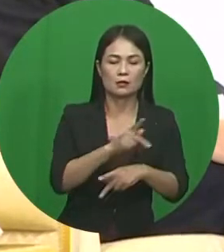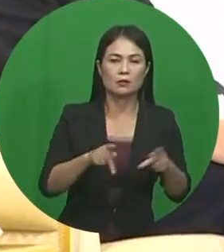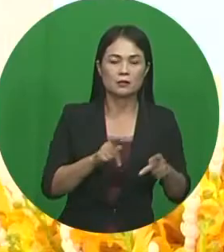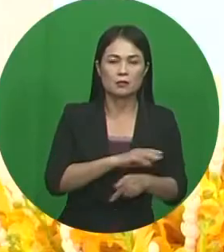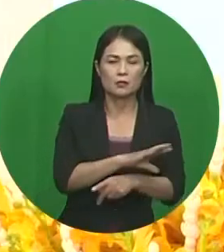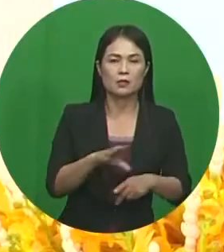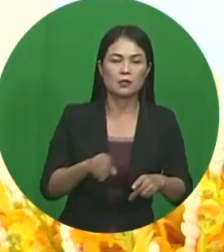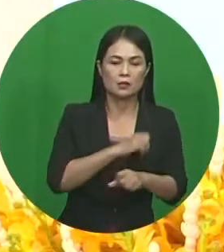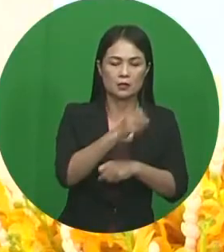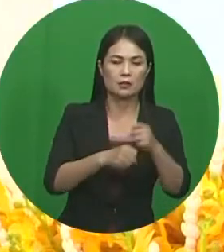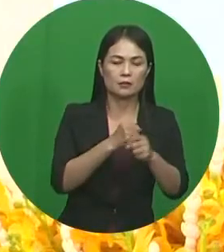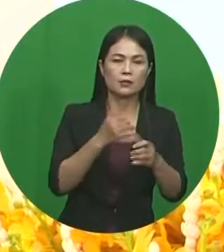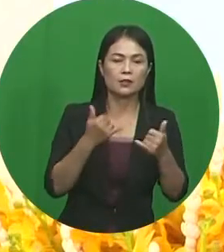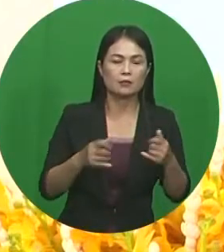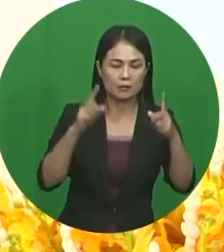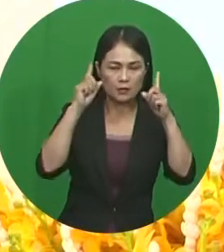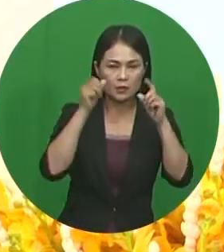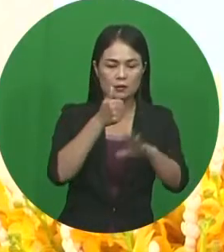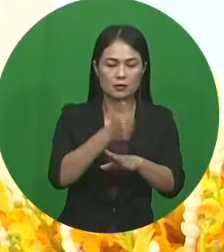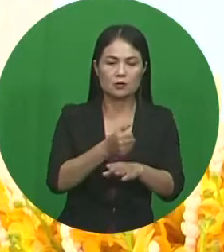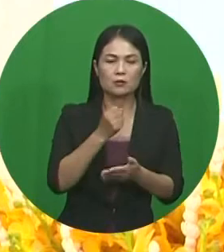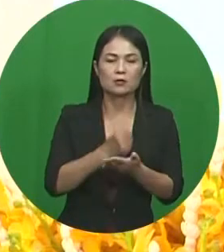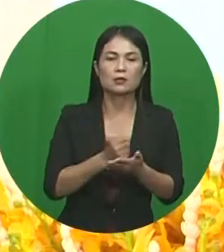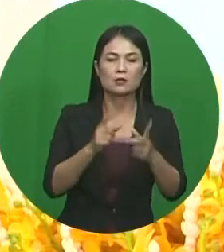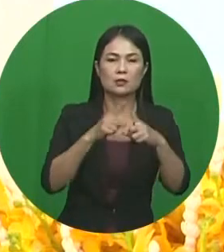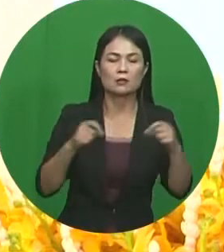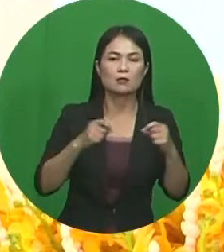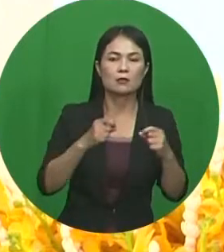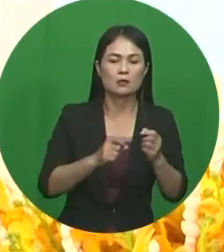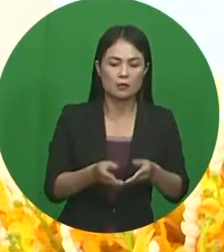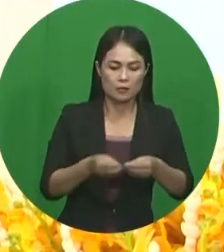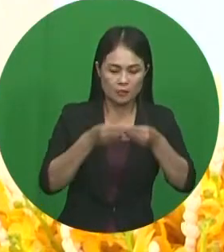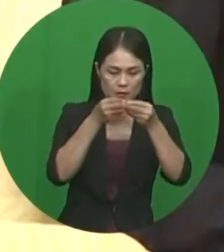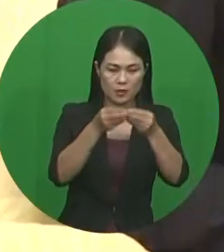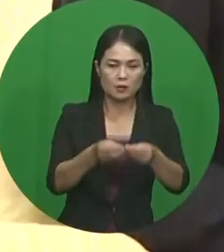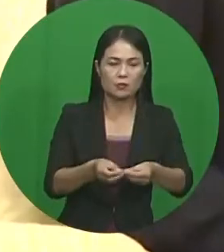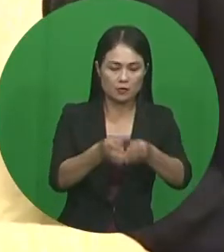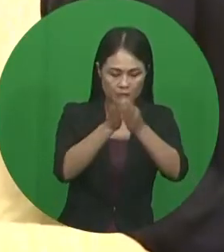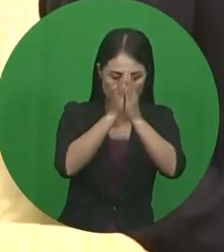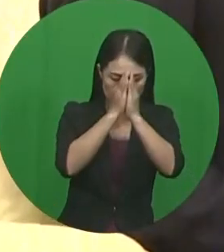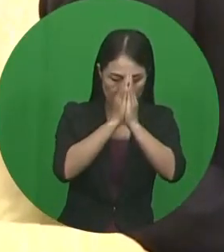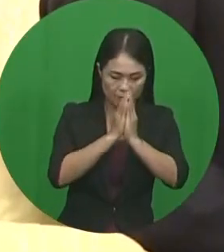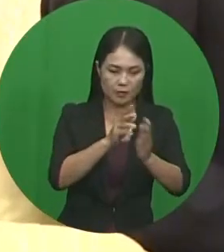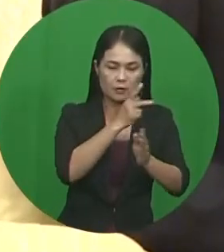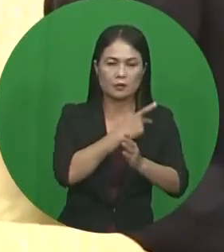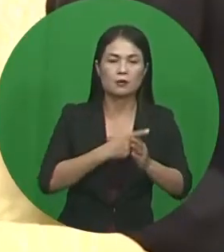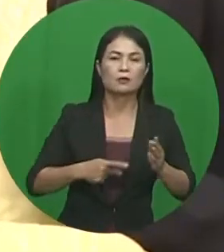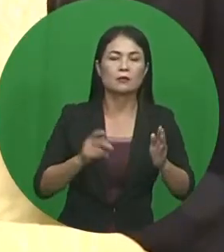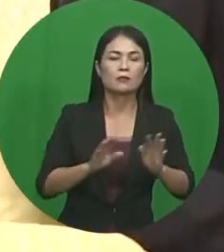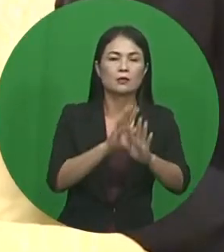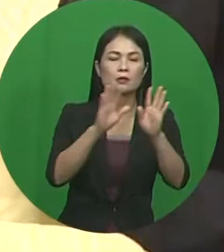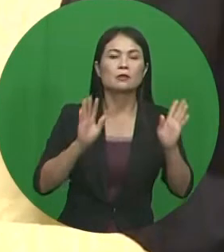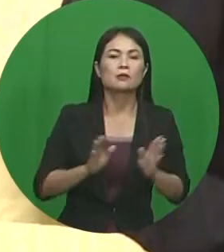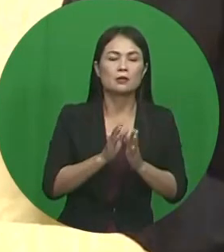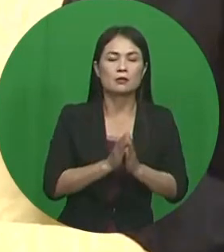ពុជានាឆ្នាំនេះអាយដាមអាយអគ្គរដ្ឋទូតជប៉ុនបានថ្វាយព្រះសពសាធុការពរដល់មហាបវរថ្វាយ